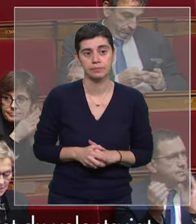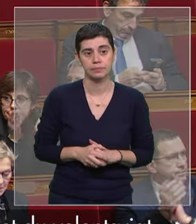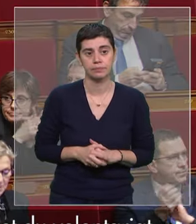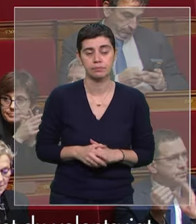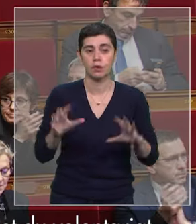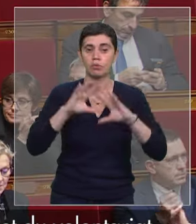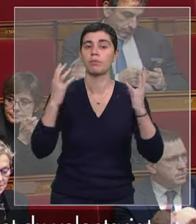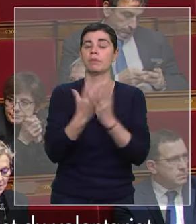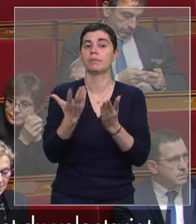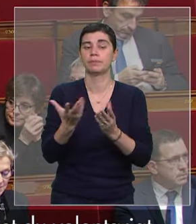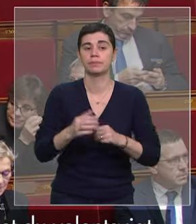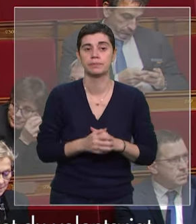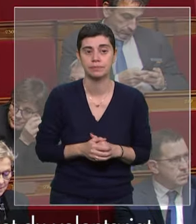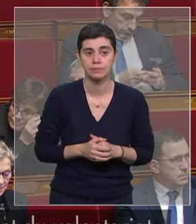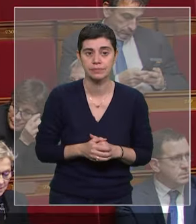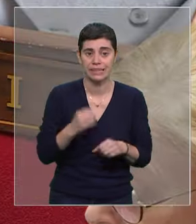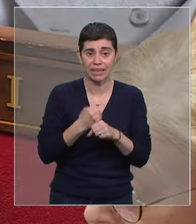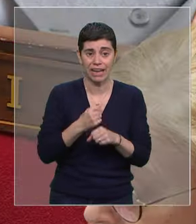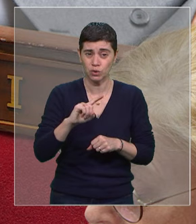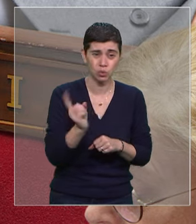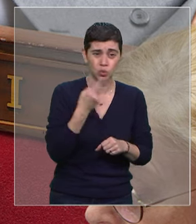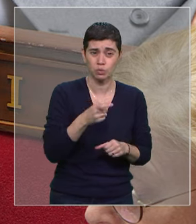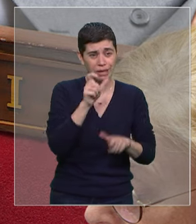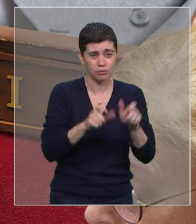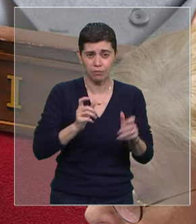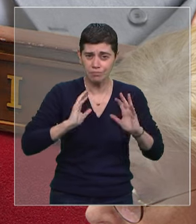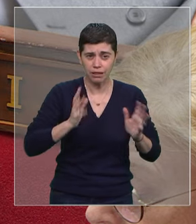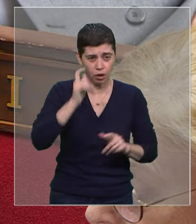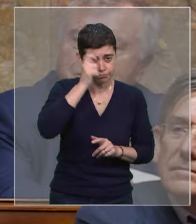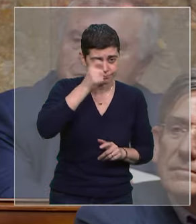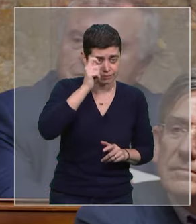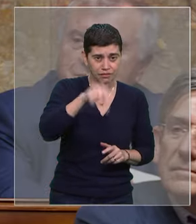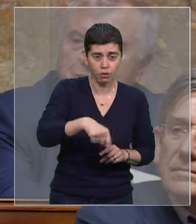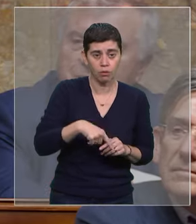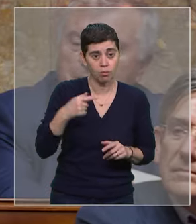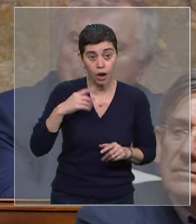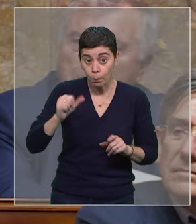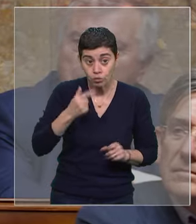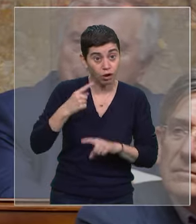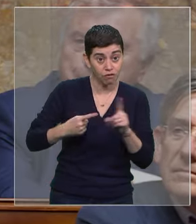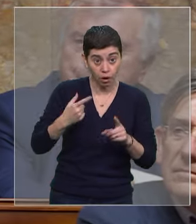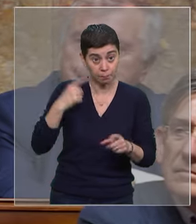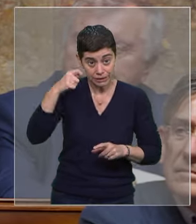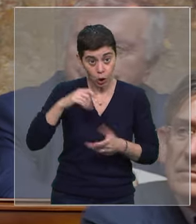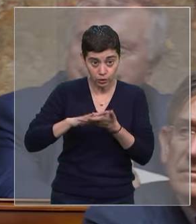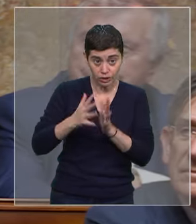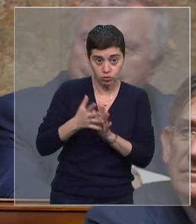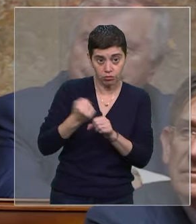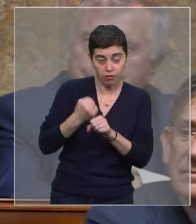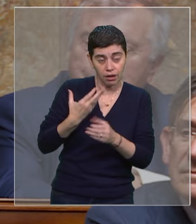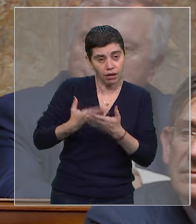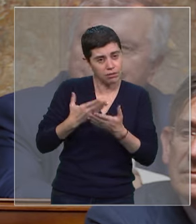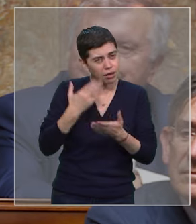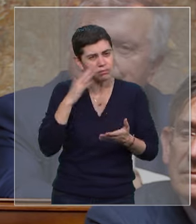Plus globalement, c'est le travail de tous les bénévoles qu'il faut saluer. Moi-même, plusieurs fois président d'association, je sais la portée d'un